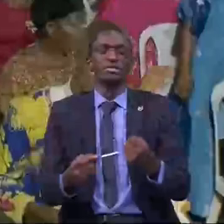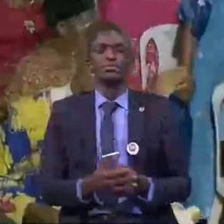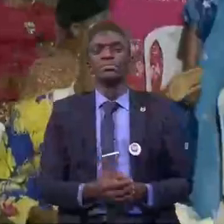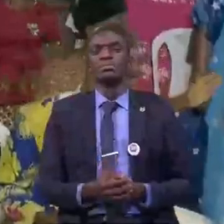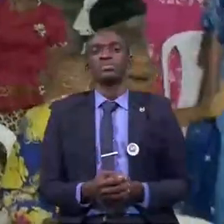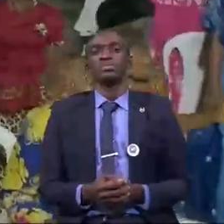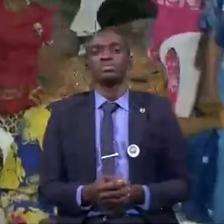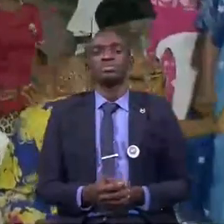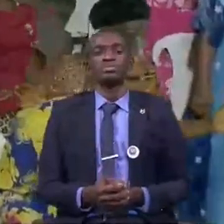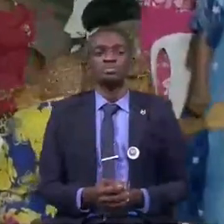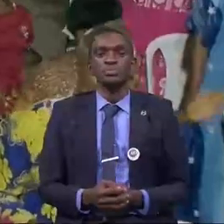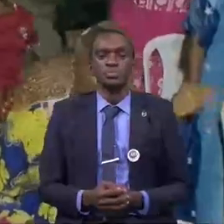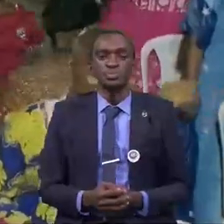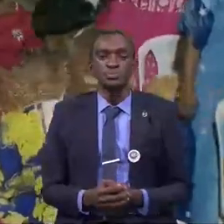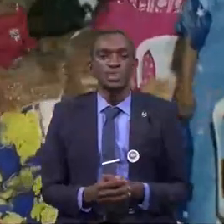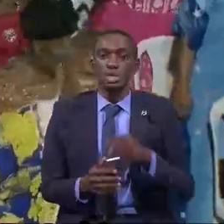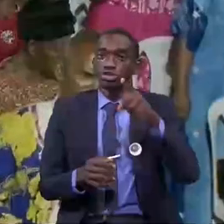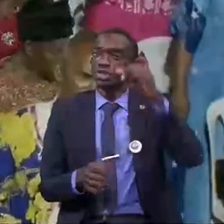guérison.